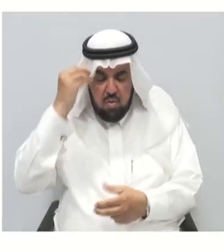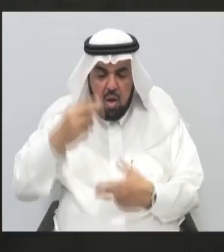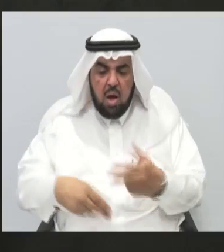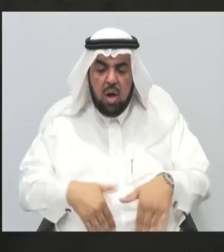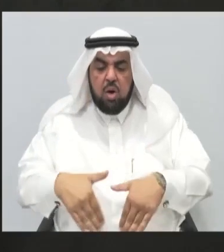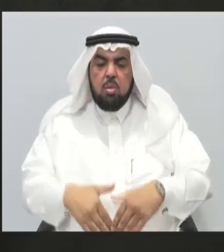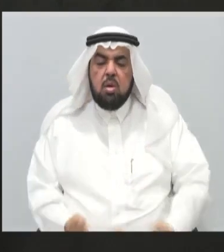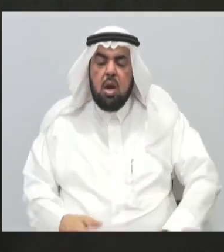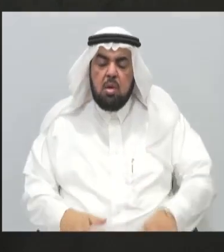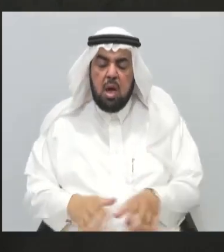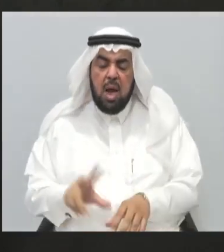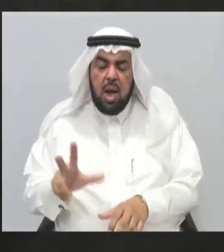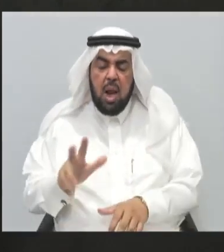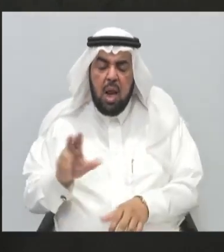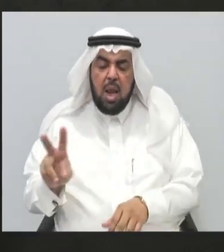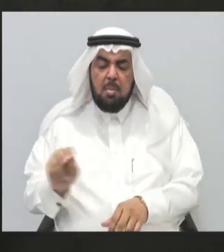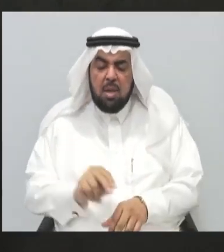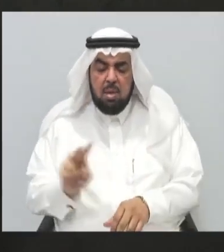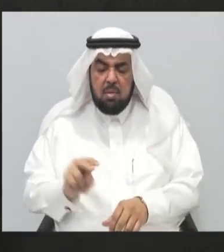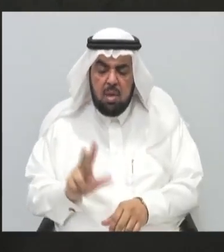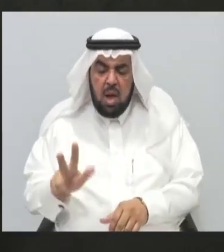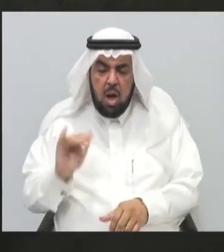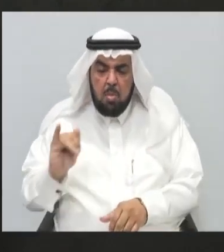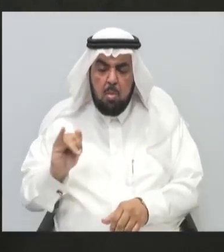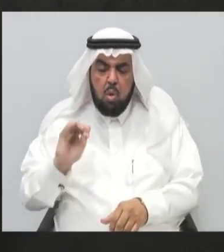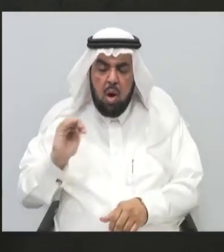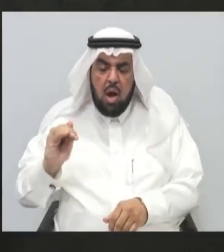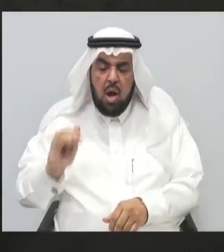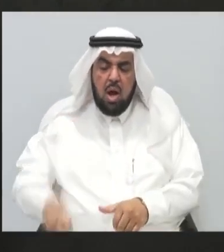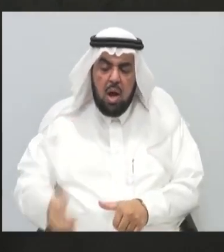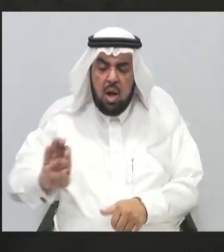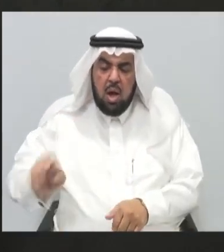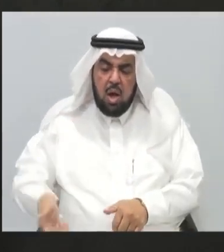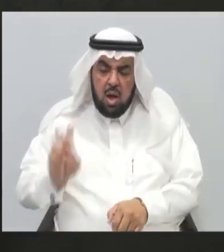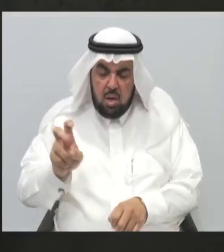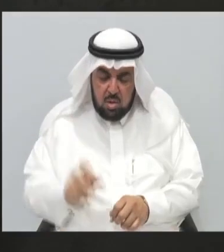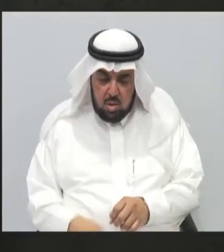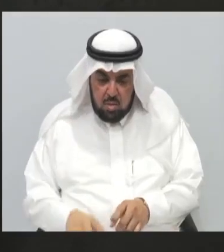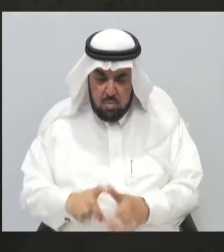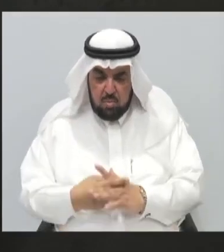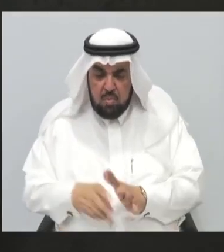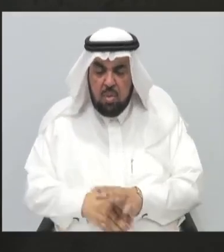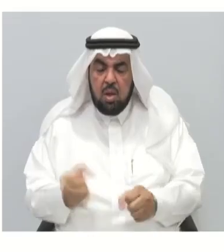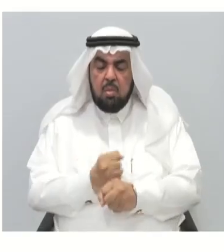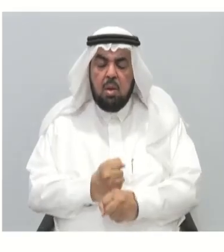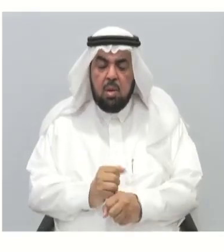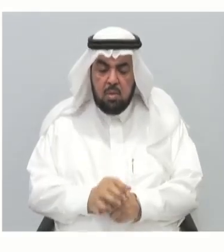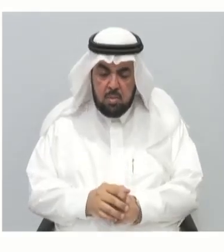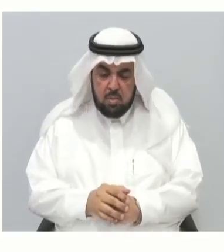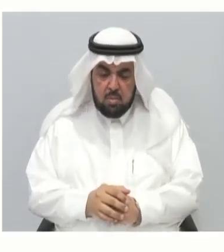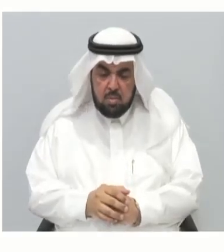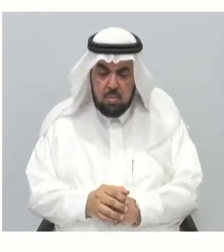من خلال السيموليشن مجرد اني اضغط على السيموليشن فتظهر لي حركه الروبوت على البرمجه التي قمت بعملها